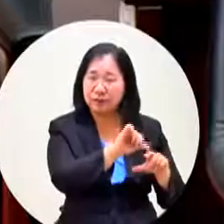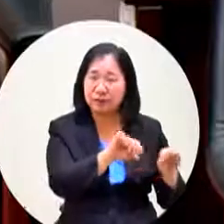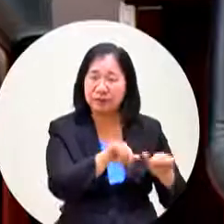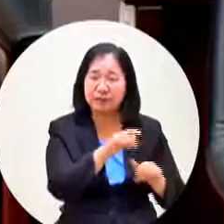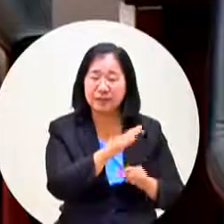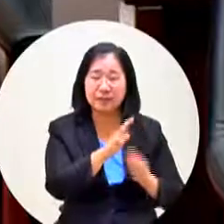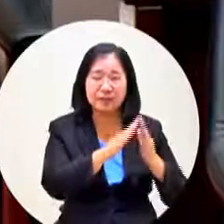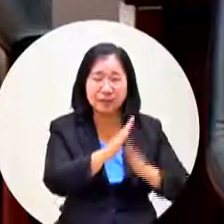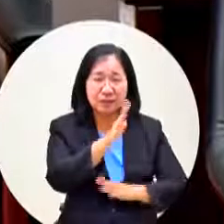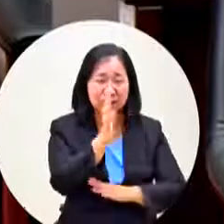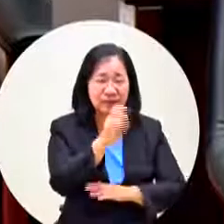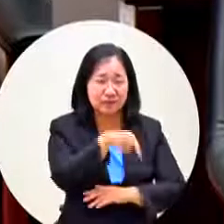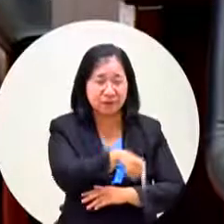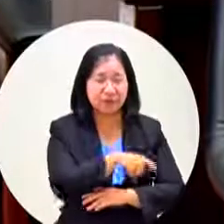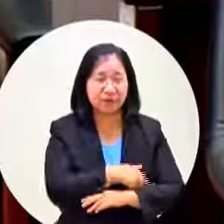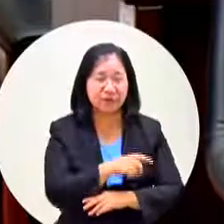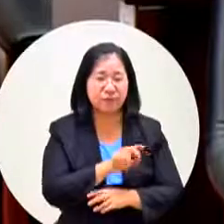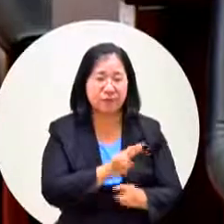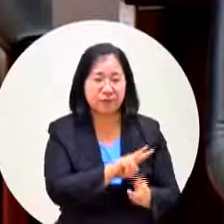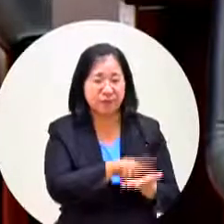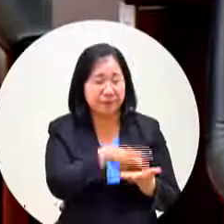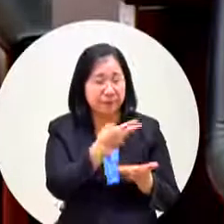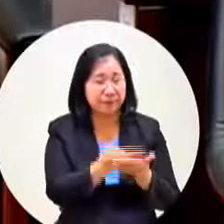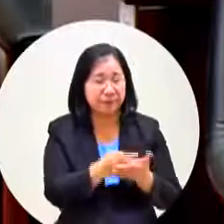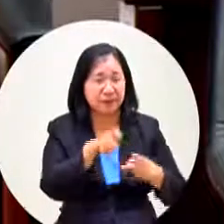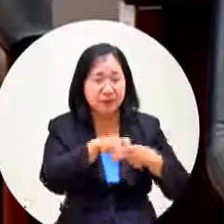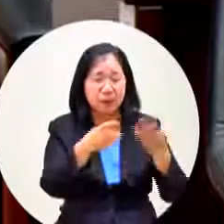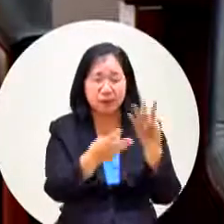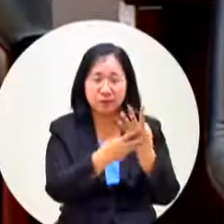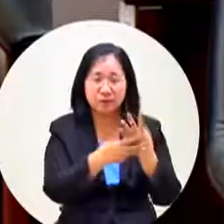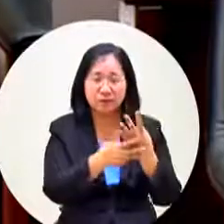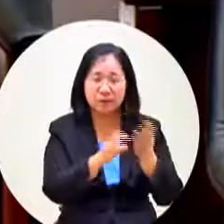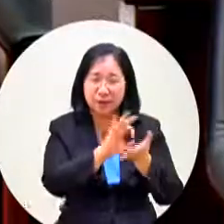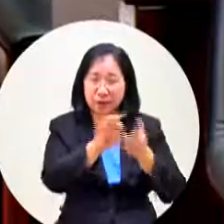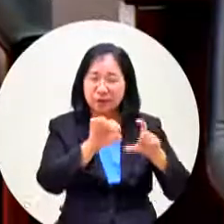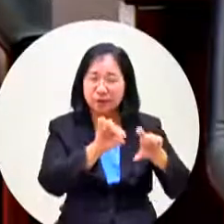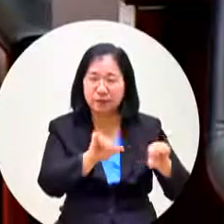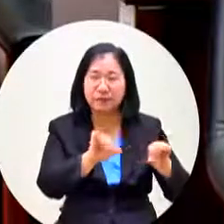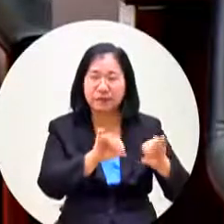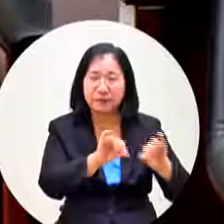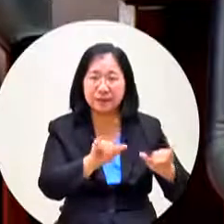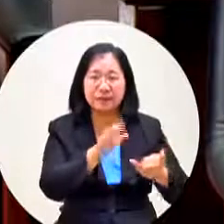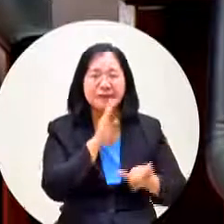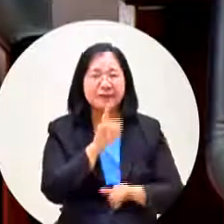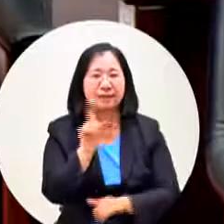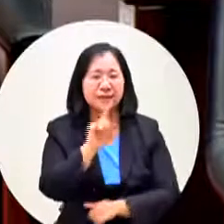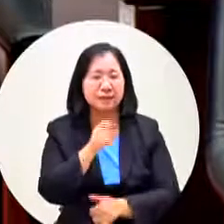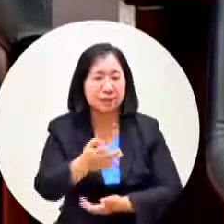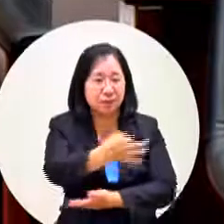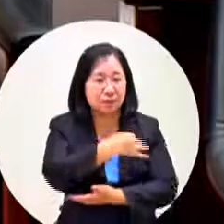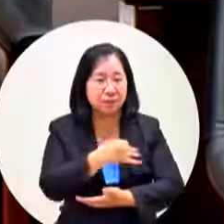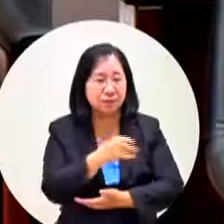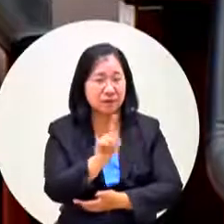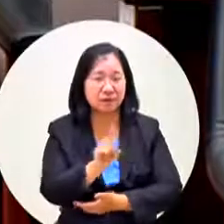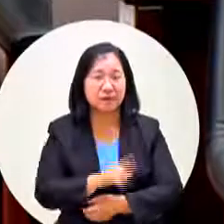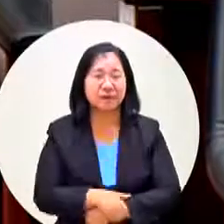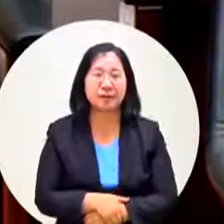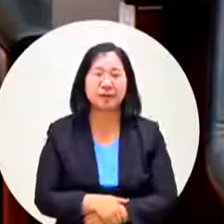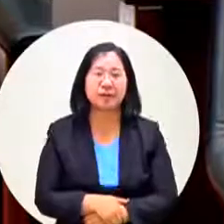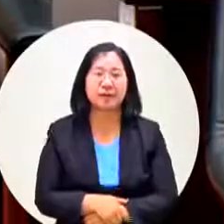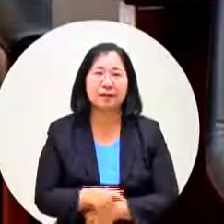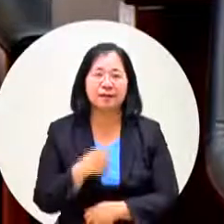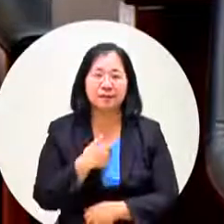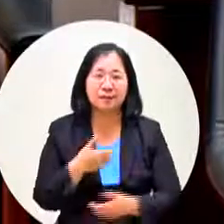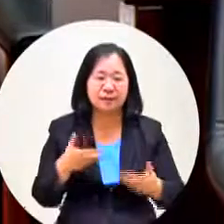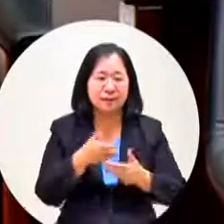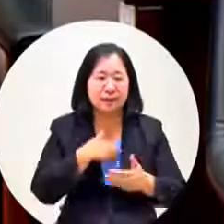身较早拢系农地，就是台糖的地，吼，啊，台伊农地吼，啊，市政府加负责变更